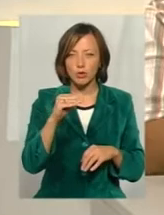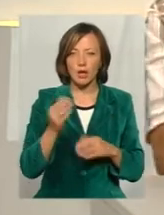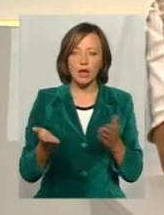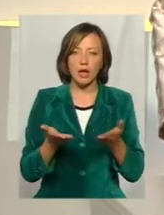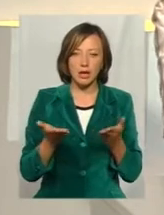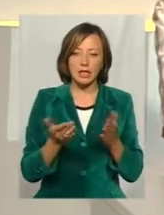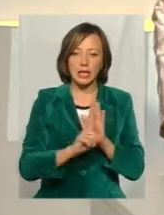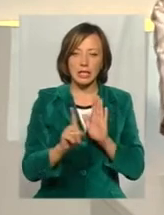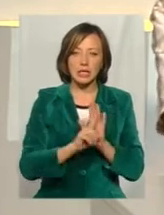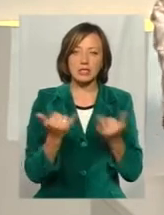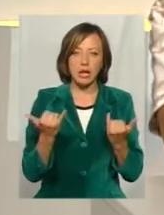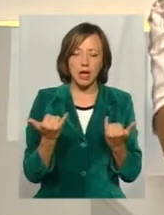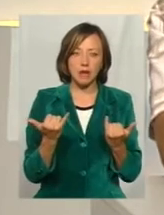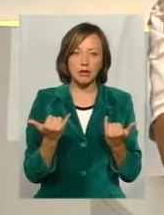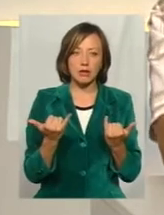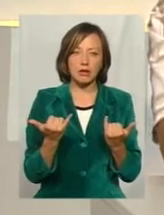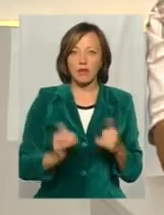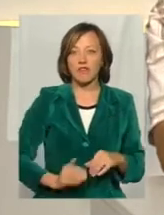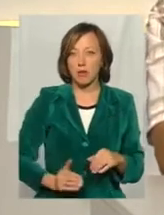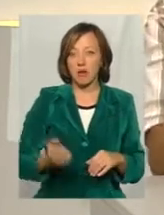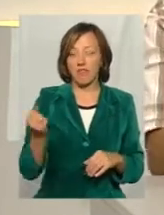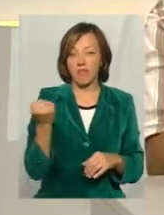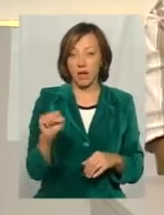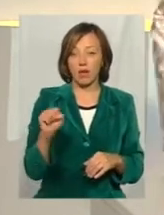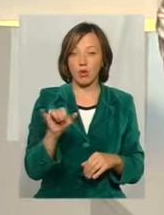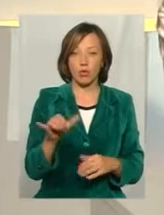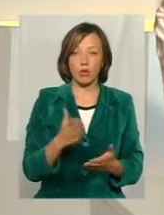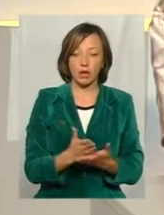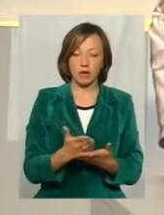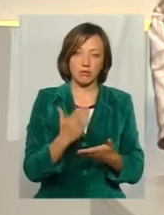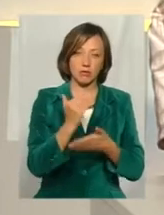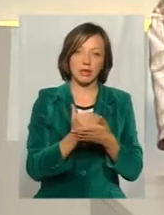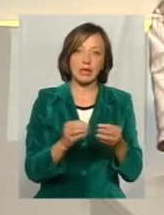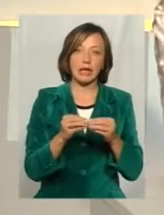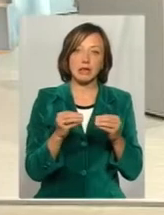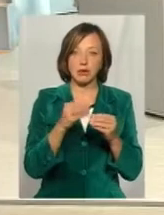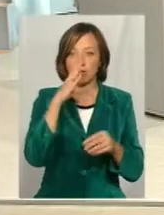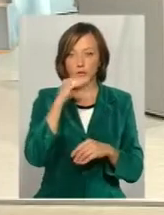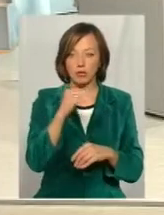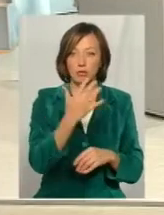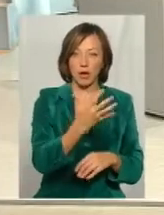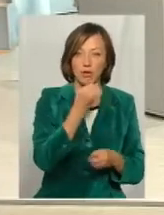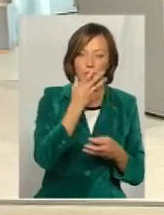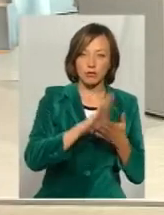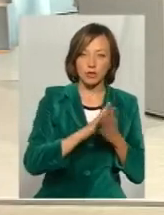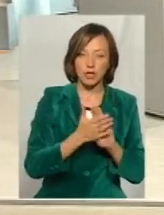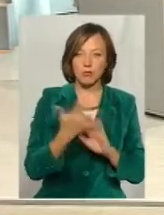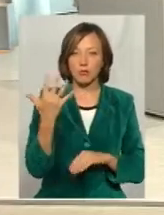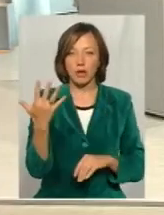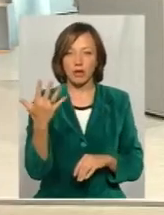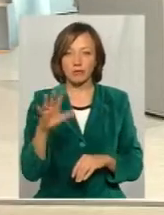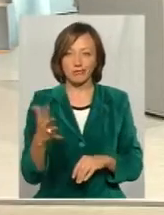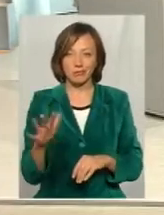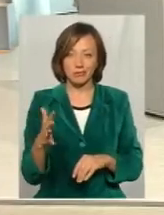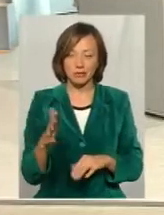які їздять зараз, і потім, ну, перевізник виграє, в нього є, умовно кажучи, 10 маршруток. 5 в хорошому стані, 5, ну,